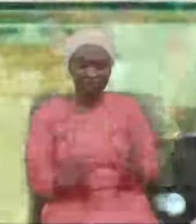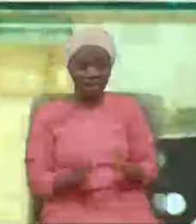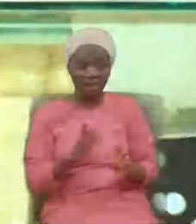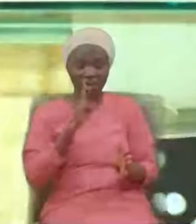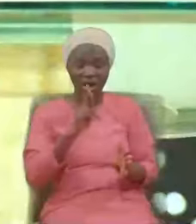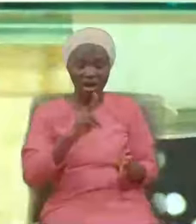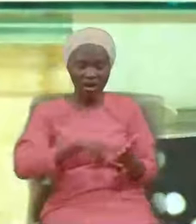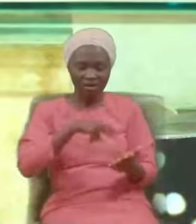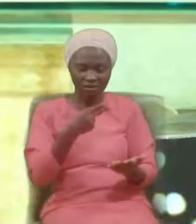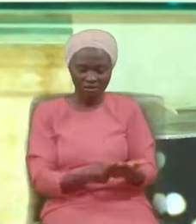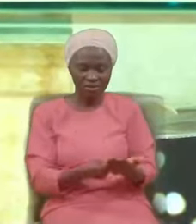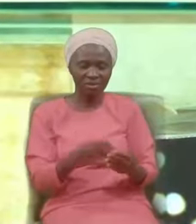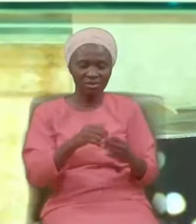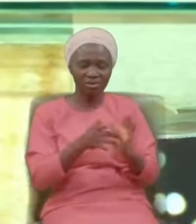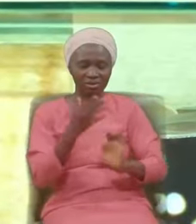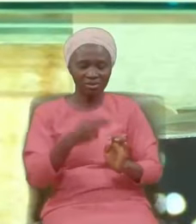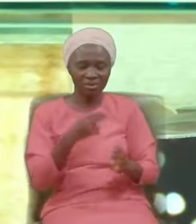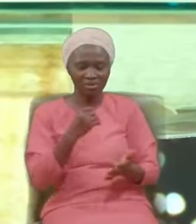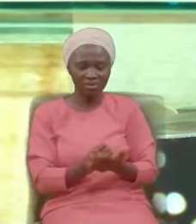Les ennemis sont vaincus.